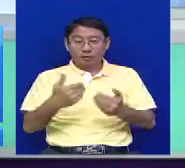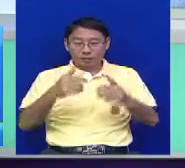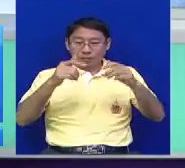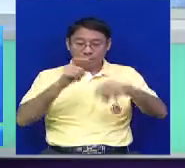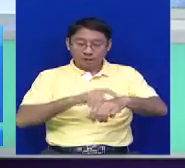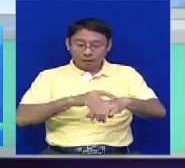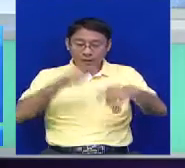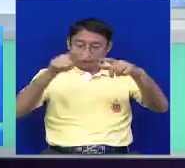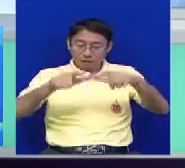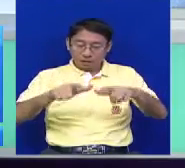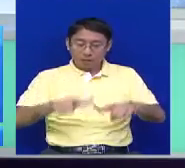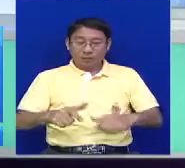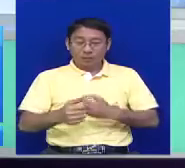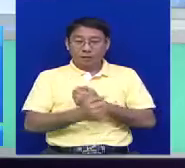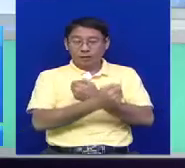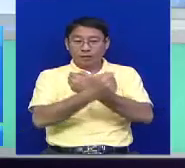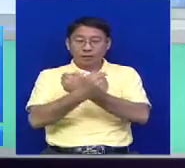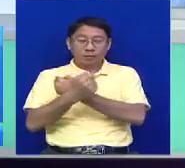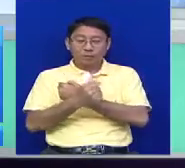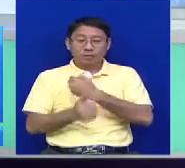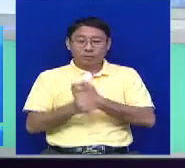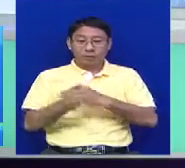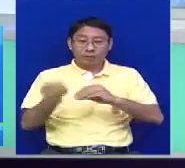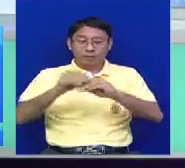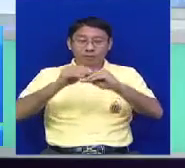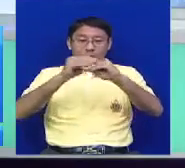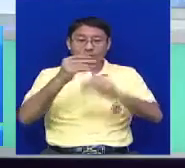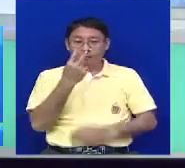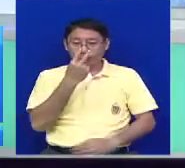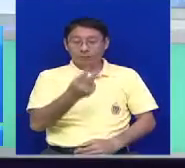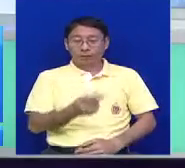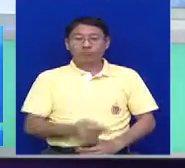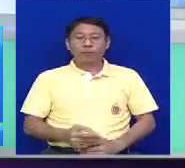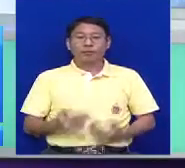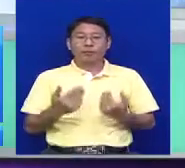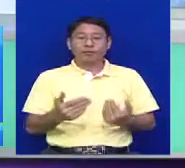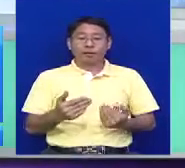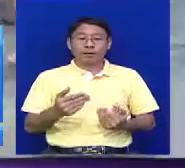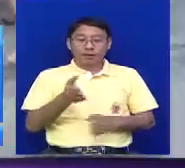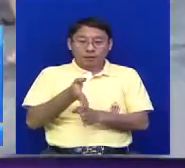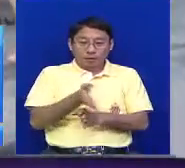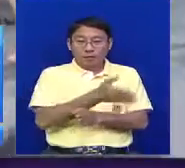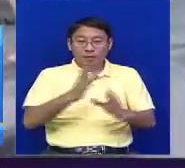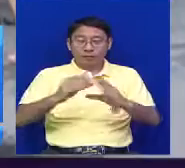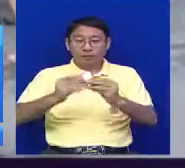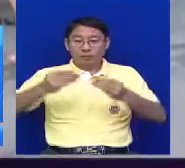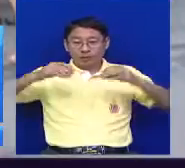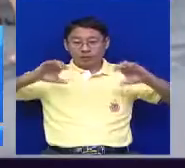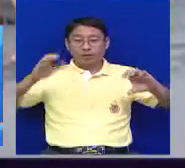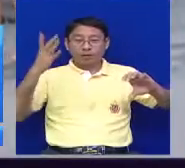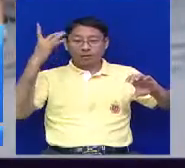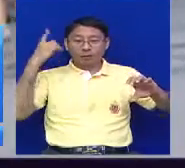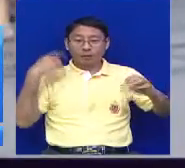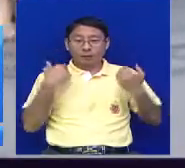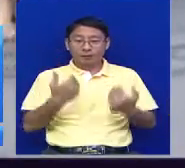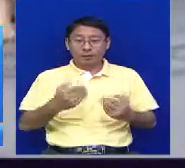ปแล้วก็เพิ่มมาตรการรักษาความปลอดภัยกันด้วยเดี๋ยวไปดูภาพบรรยากาศกันก่อนค่ะเนี่ยแหละค่ะบรรยากาศก่อนการประชุมคณะรัฐมนตรีเมื่อวานนี้นะ